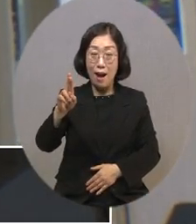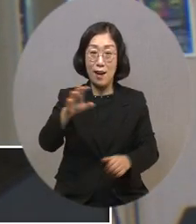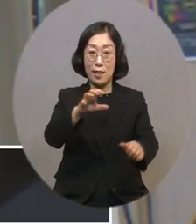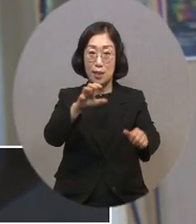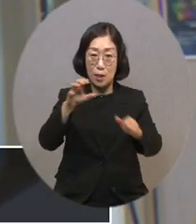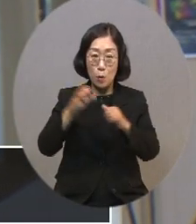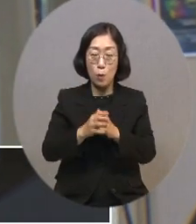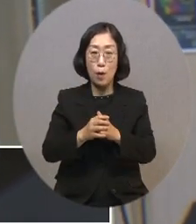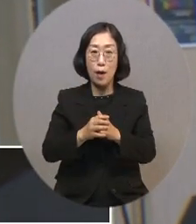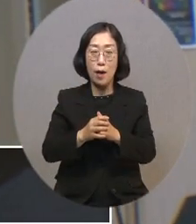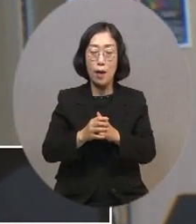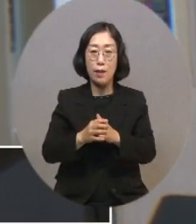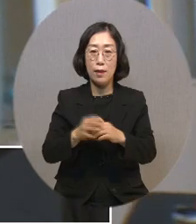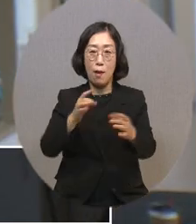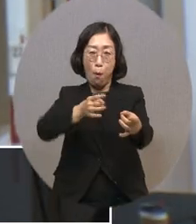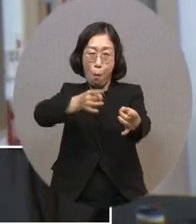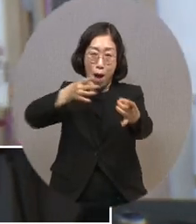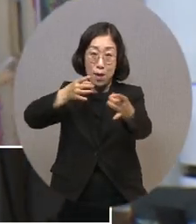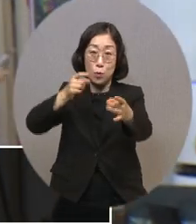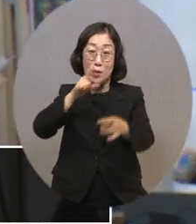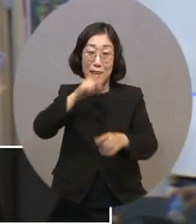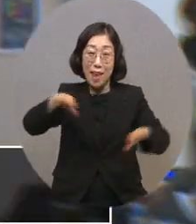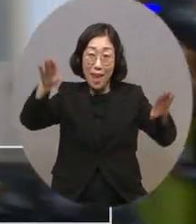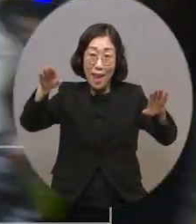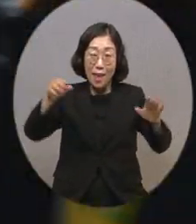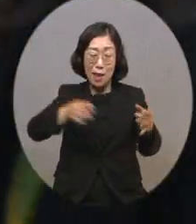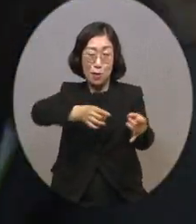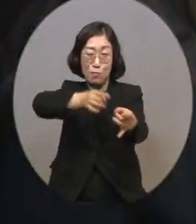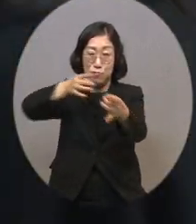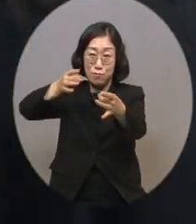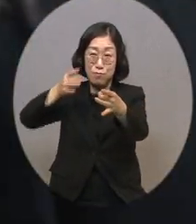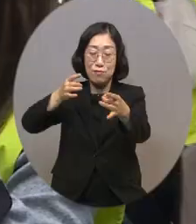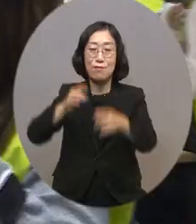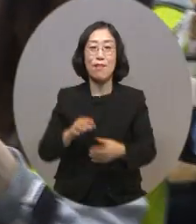속에 있는 새를 활을 쏴가지고 맞추는 게임입니다. 한번 해보시겠어요?